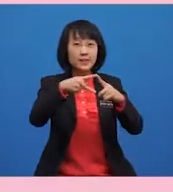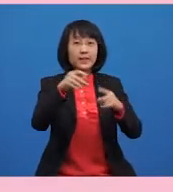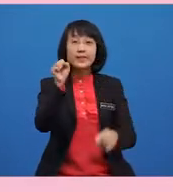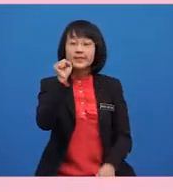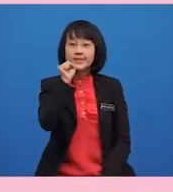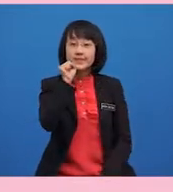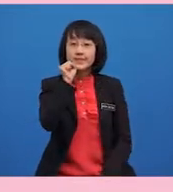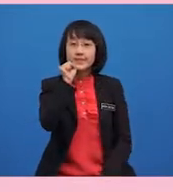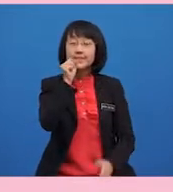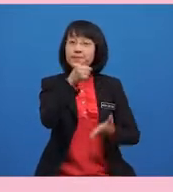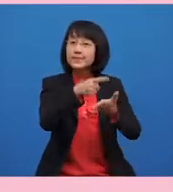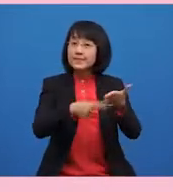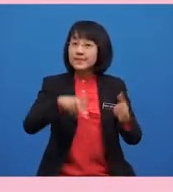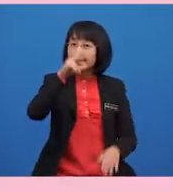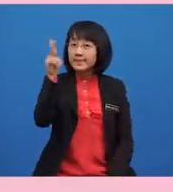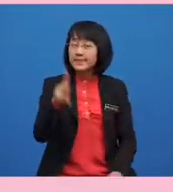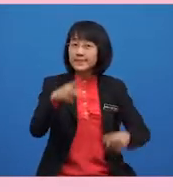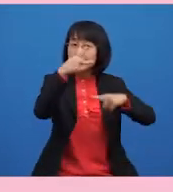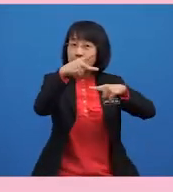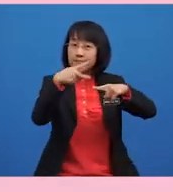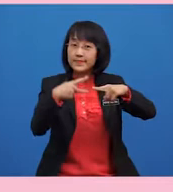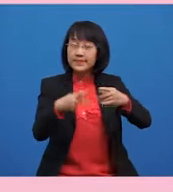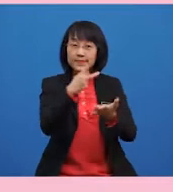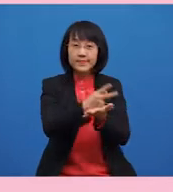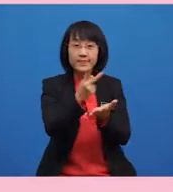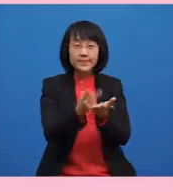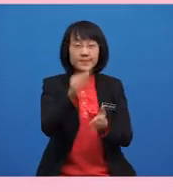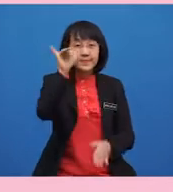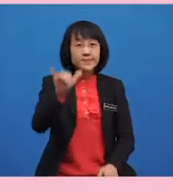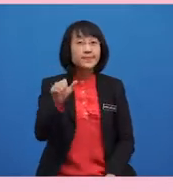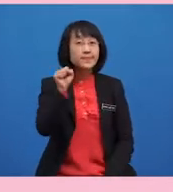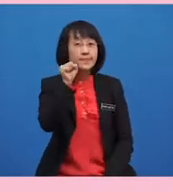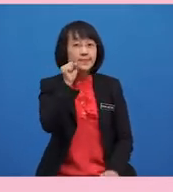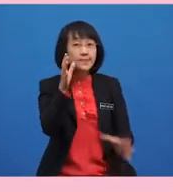Sazlin. Apakah pecahan kek yang Sazlin dapat?